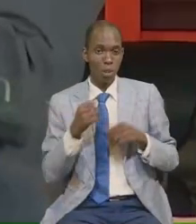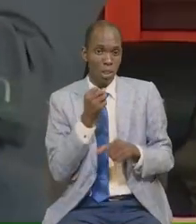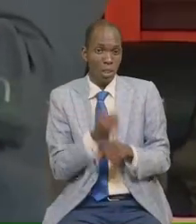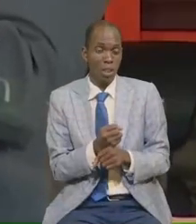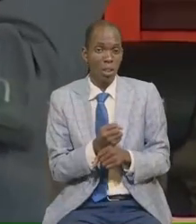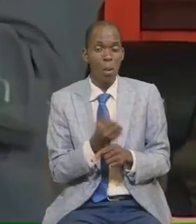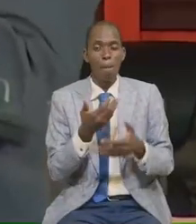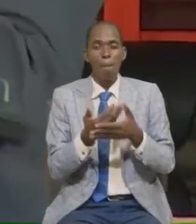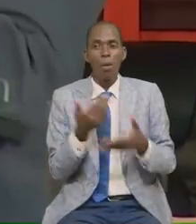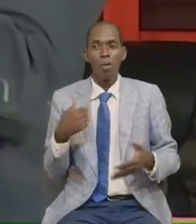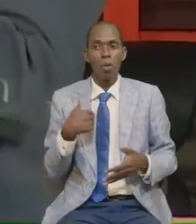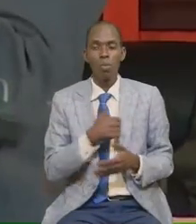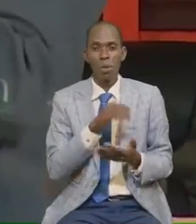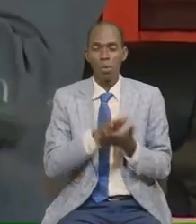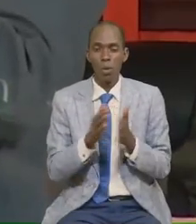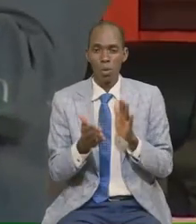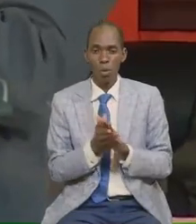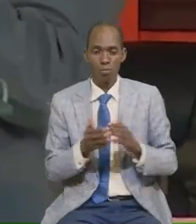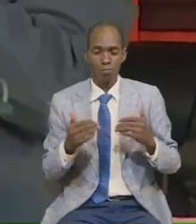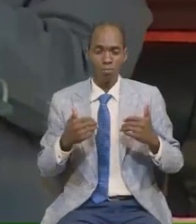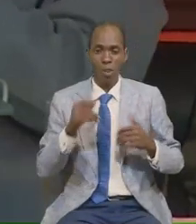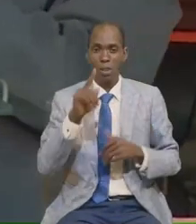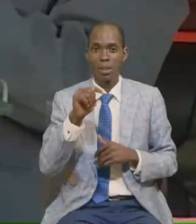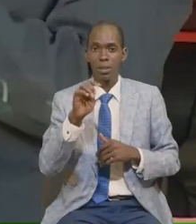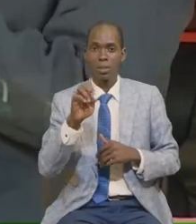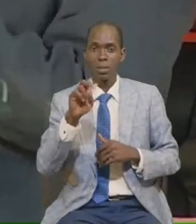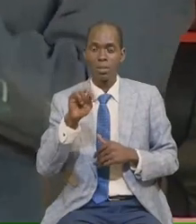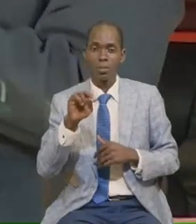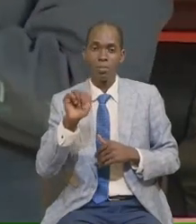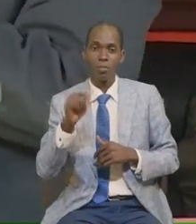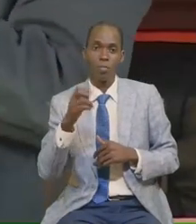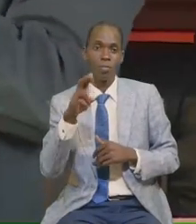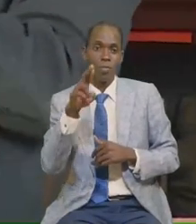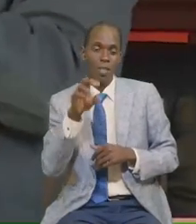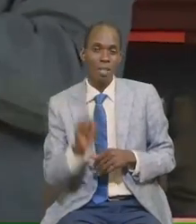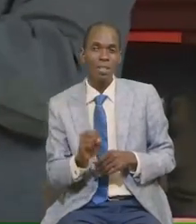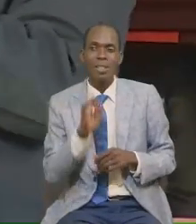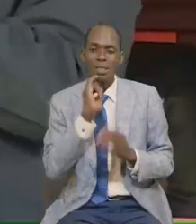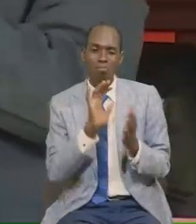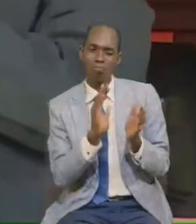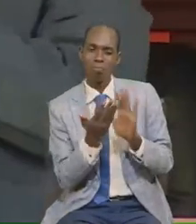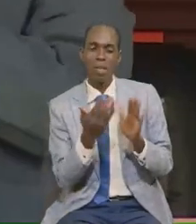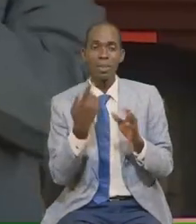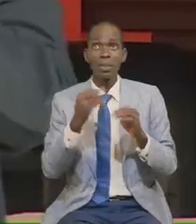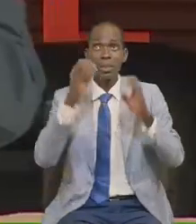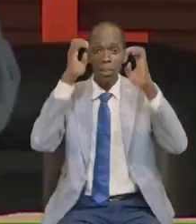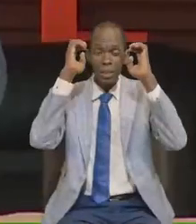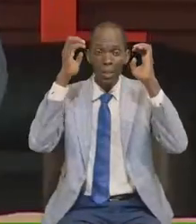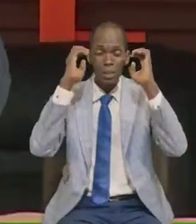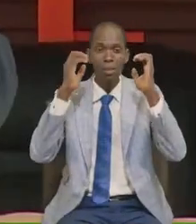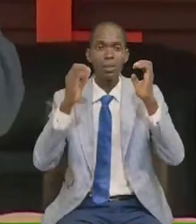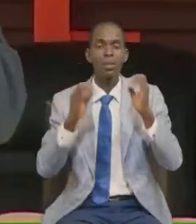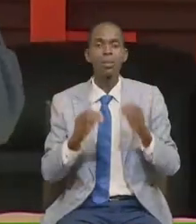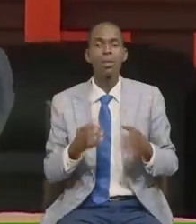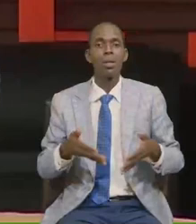que nous devenons des adolescents maintenant c'est comme si le système académique nous enseigne et